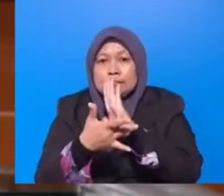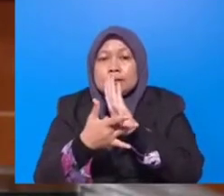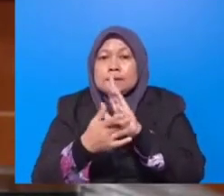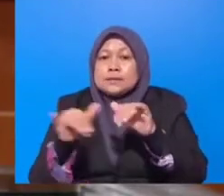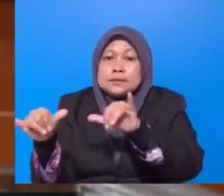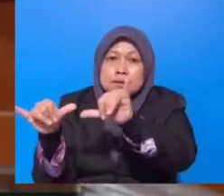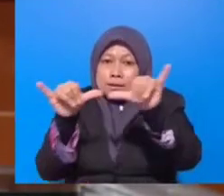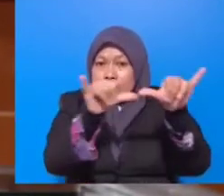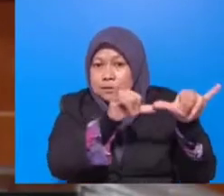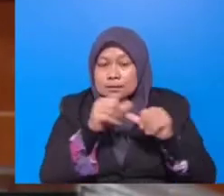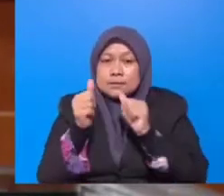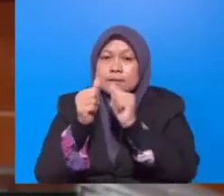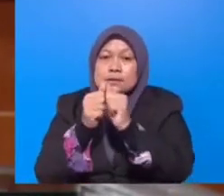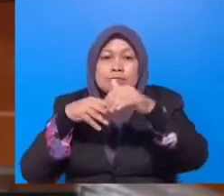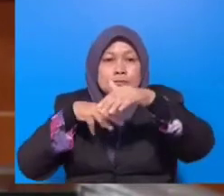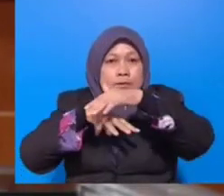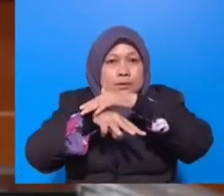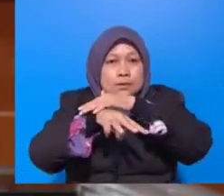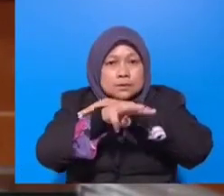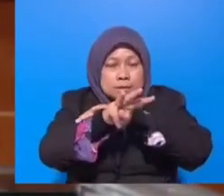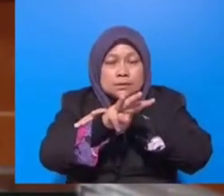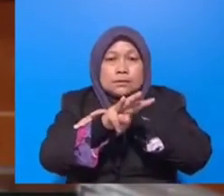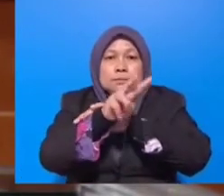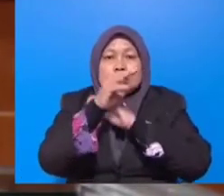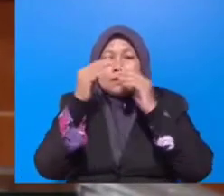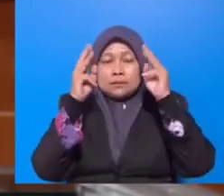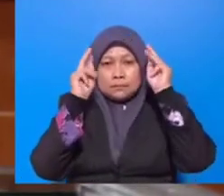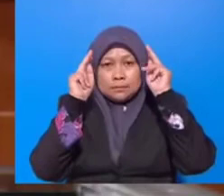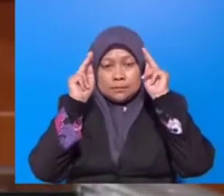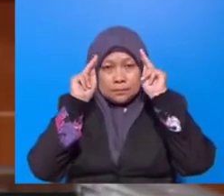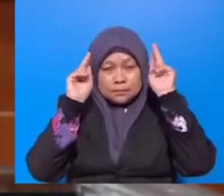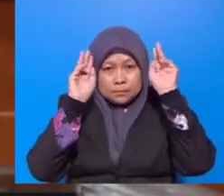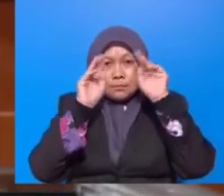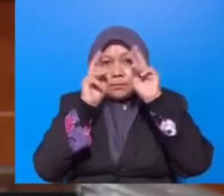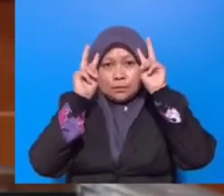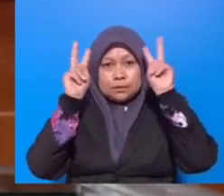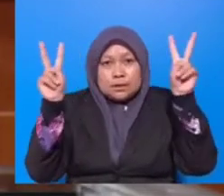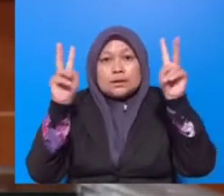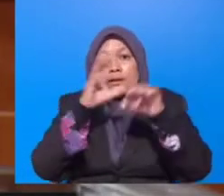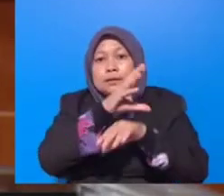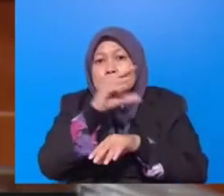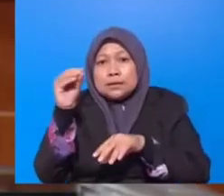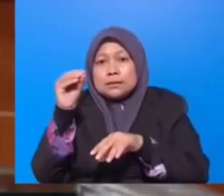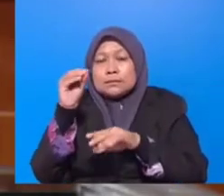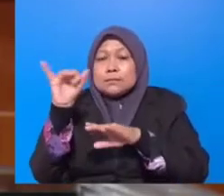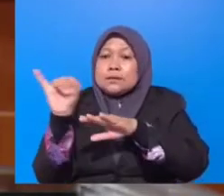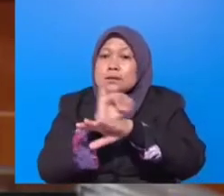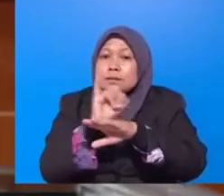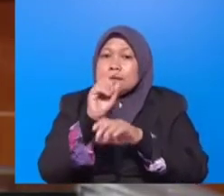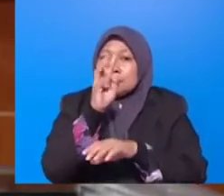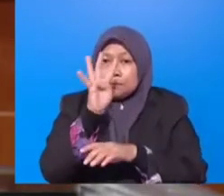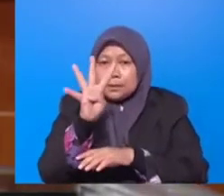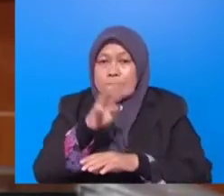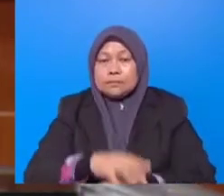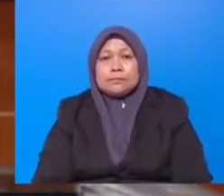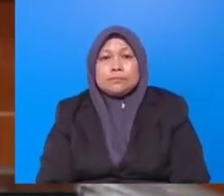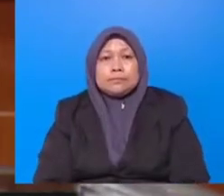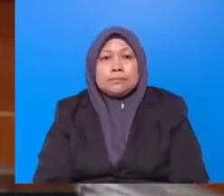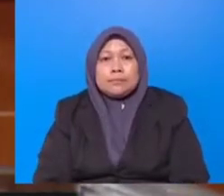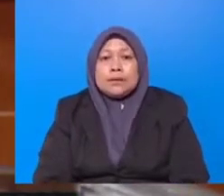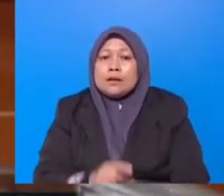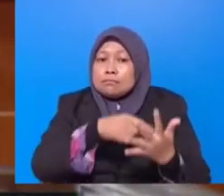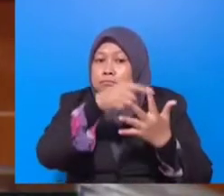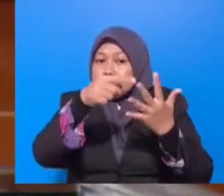Selaras hapsat wawasan kemakmuran bersama 20-30 dan revolusi Perindustrian keempat